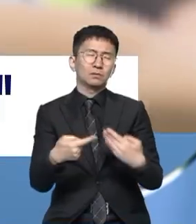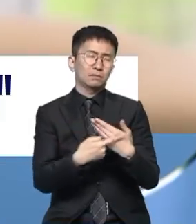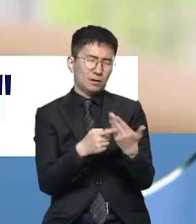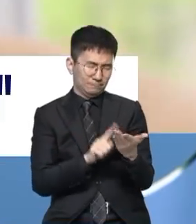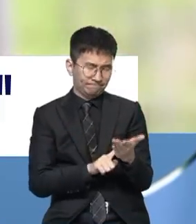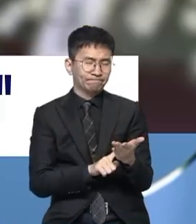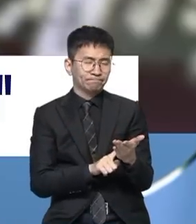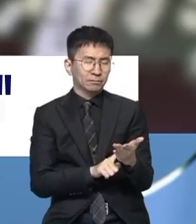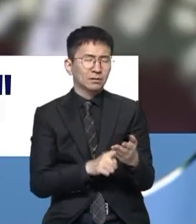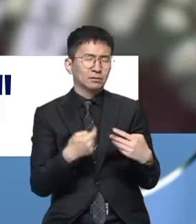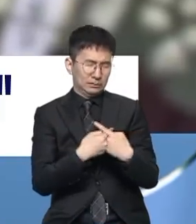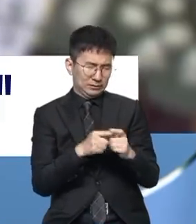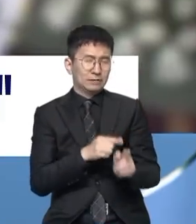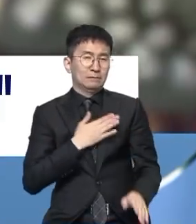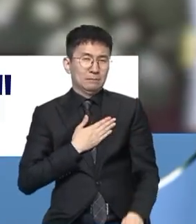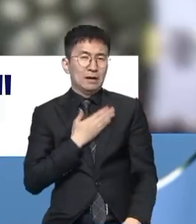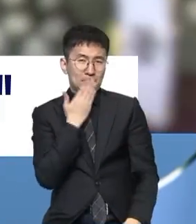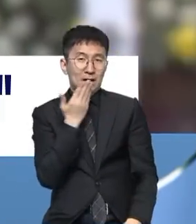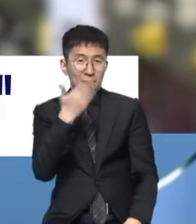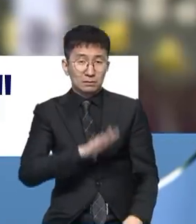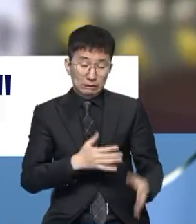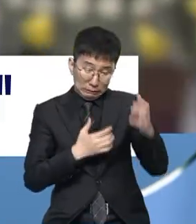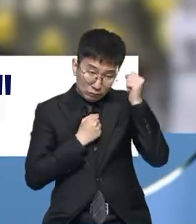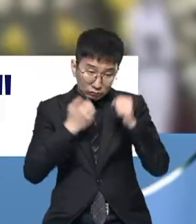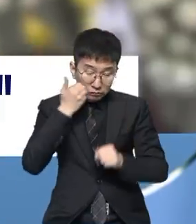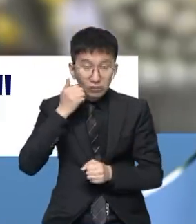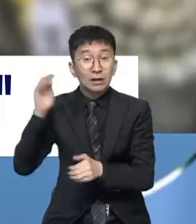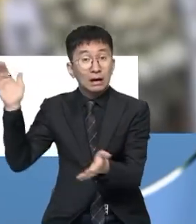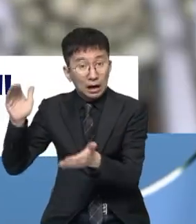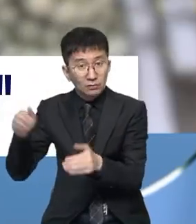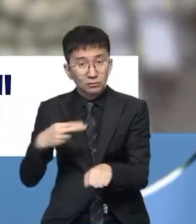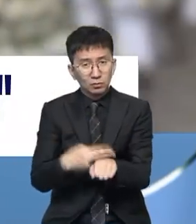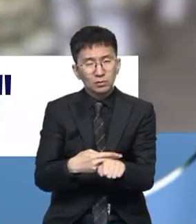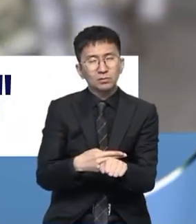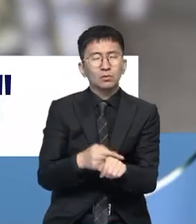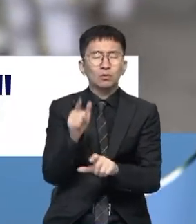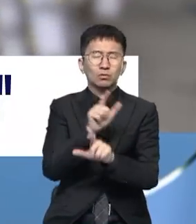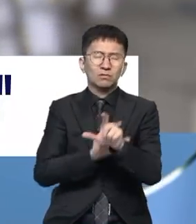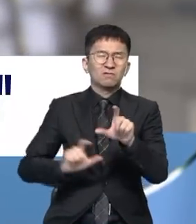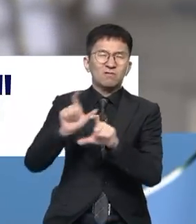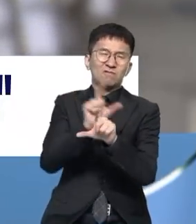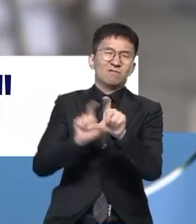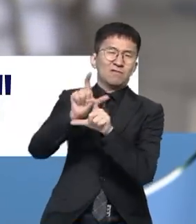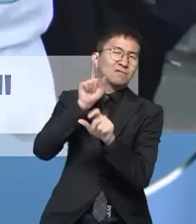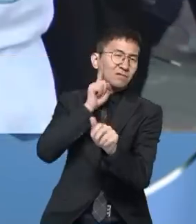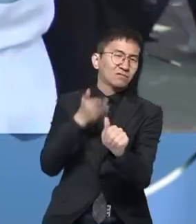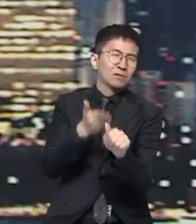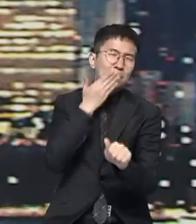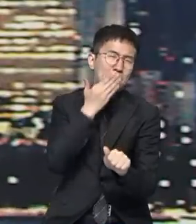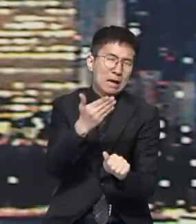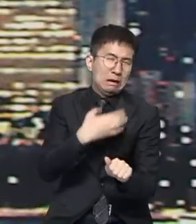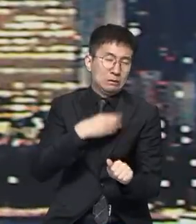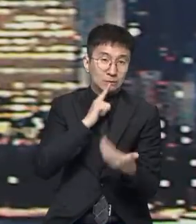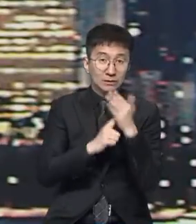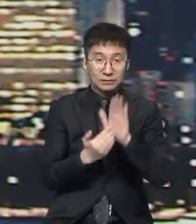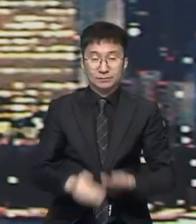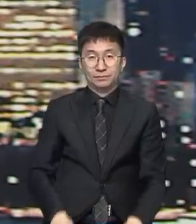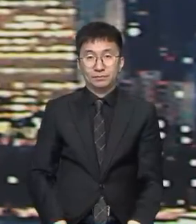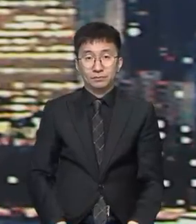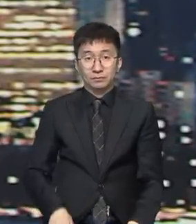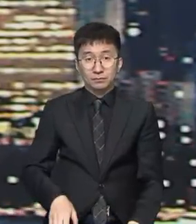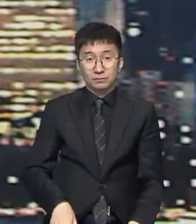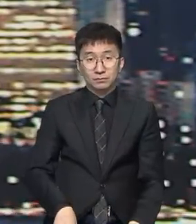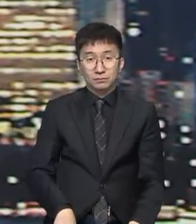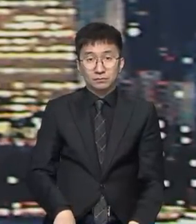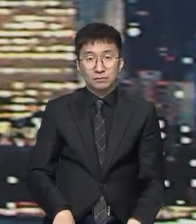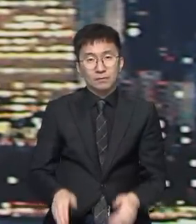마음은 충분히 이해하지만 이미 트라우마에 노출된 학생과 교사들에게 2차 스트레스를 줄 수 있다고 우려합니다이 공간에 대한